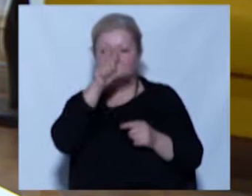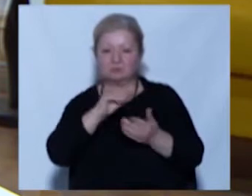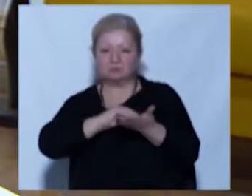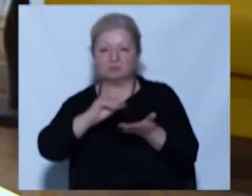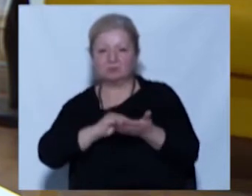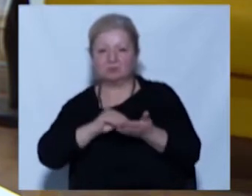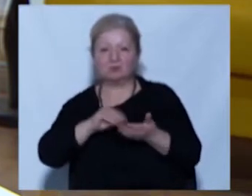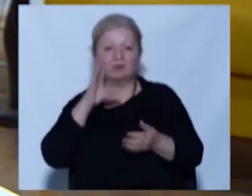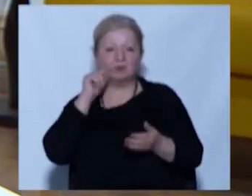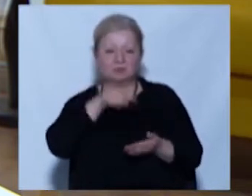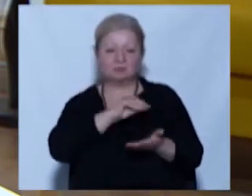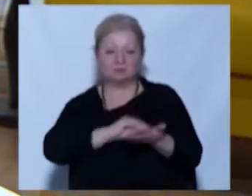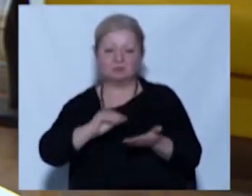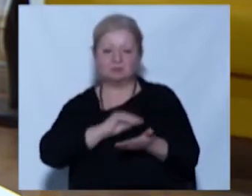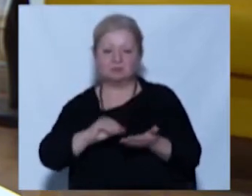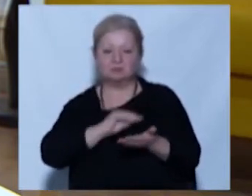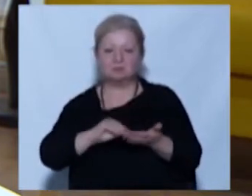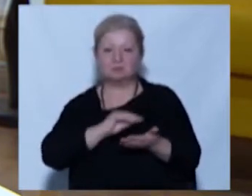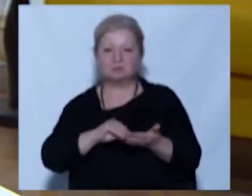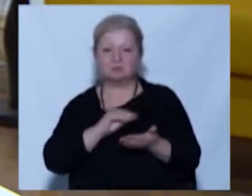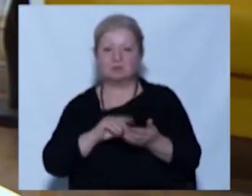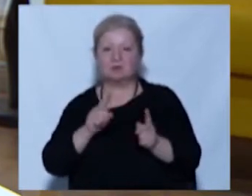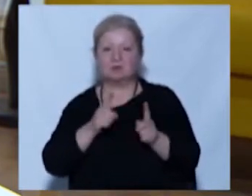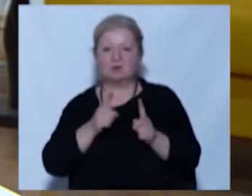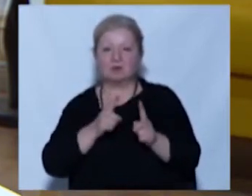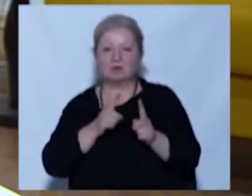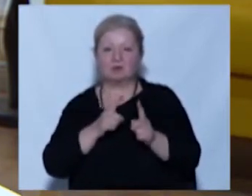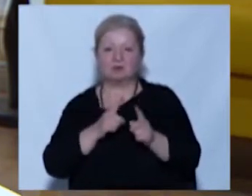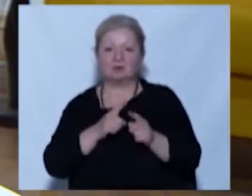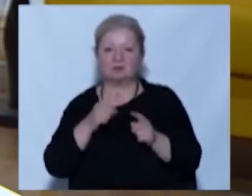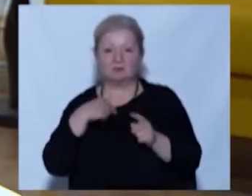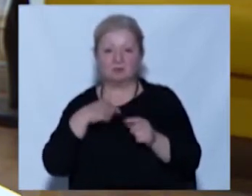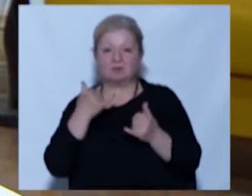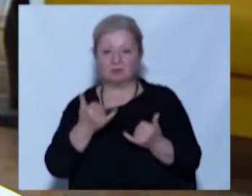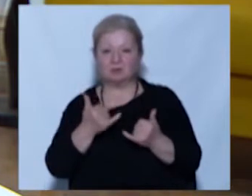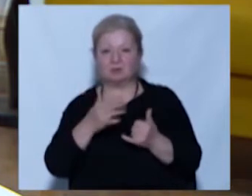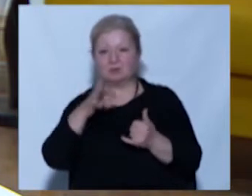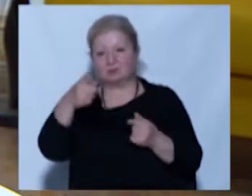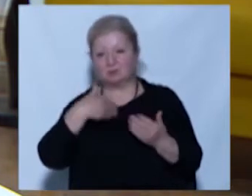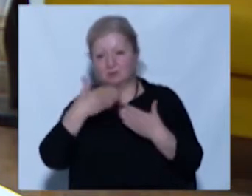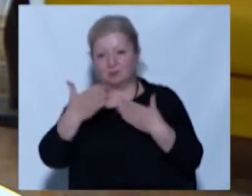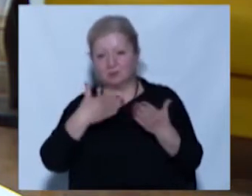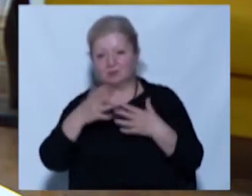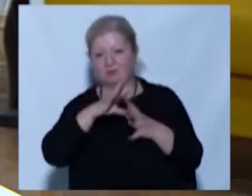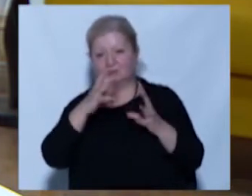ისტორიული წყაროს ავტორები, როდესაც ასეთ თხზულებებს ქმნიან? ახლა რასაკვირველია,